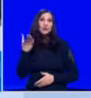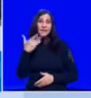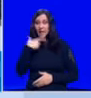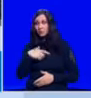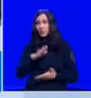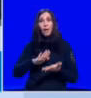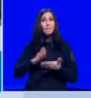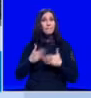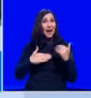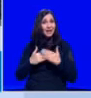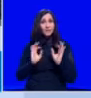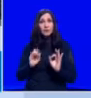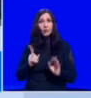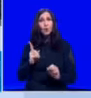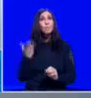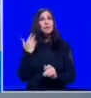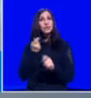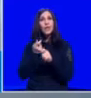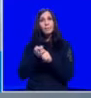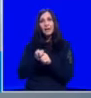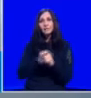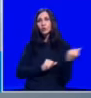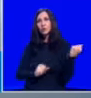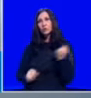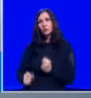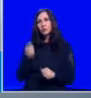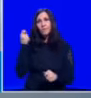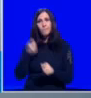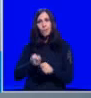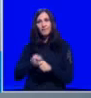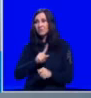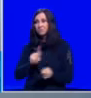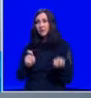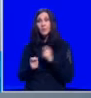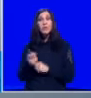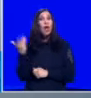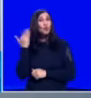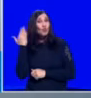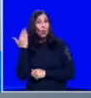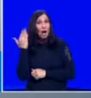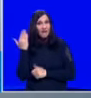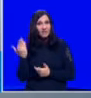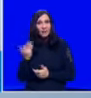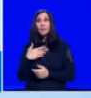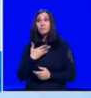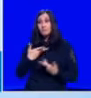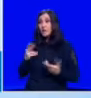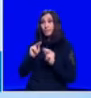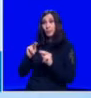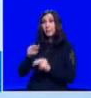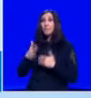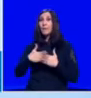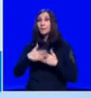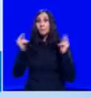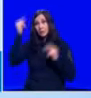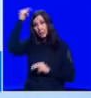личности на практика към момента, в който беше направена конституционната поправка, не са променени от тогава. Кой ние предупредихме ППДБ, че